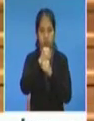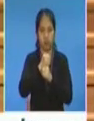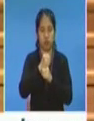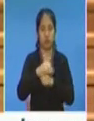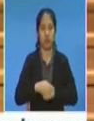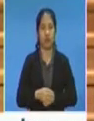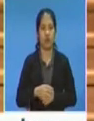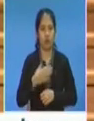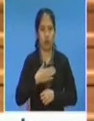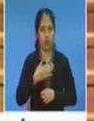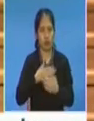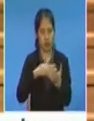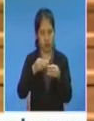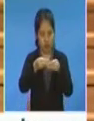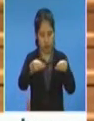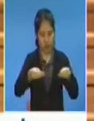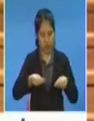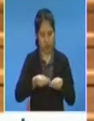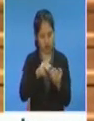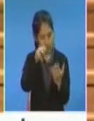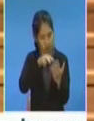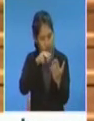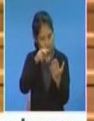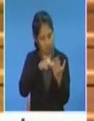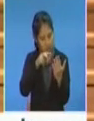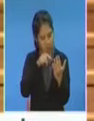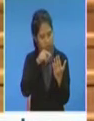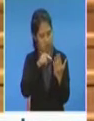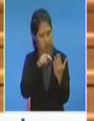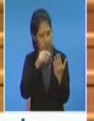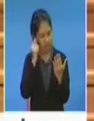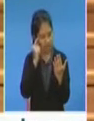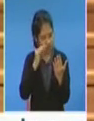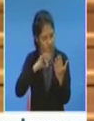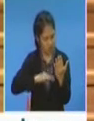แต่พอผมอ่านในเอกสารผมก็เริ่มงง